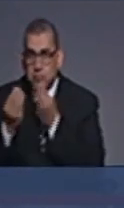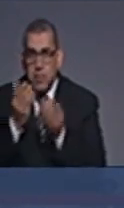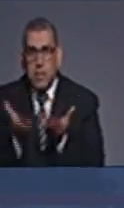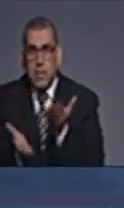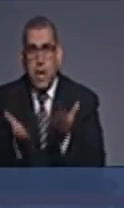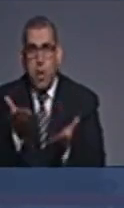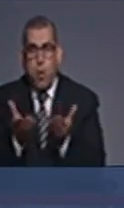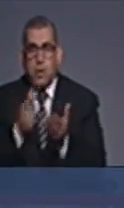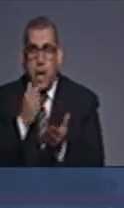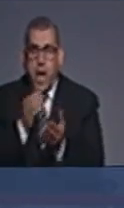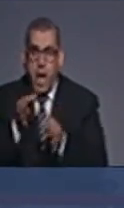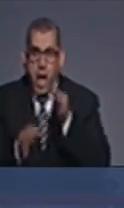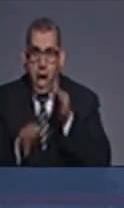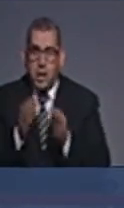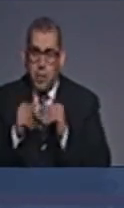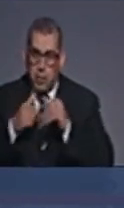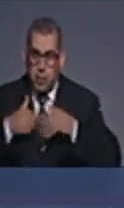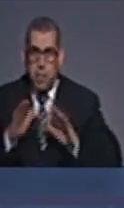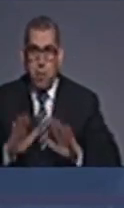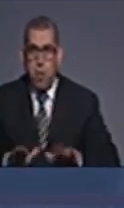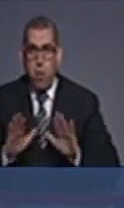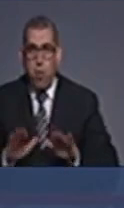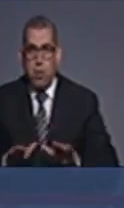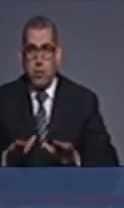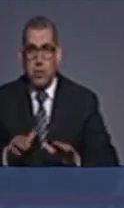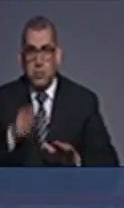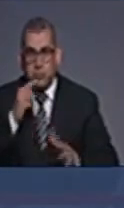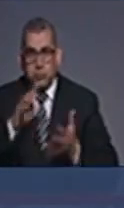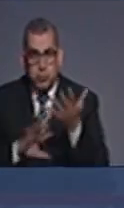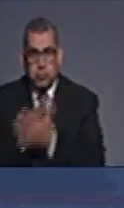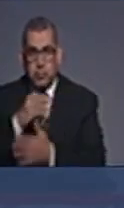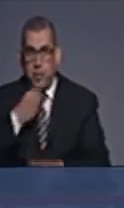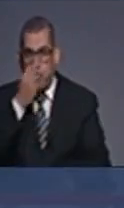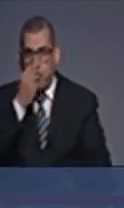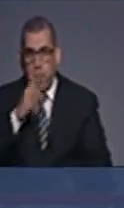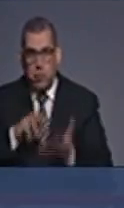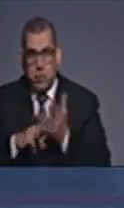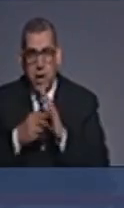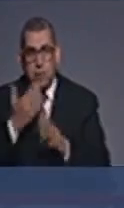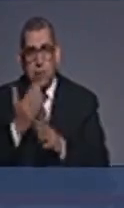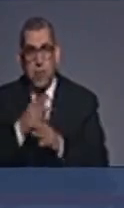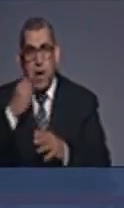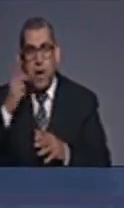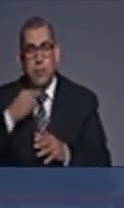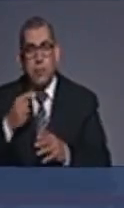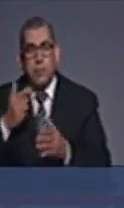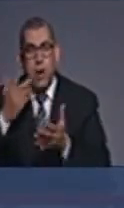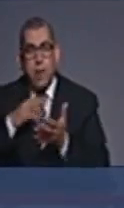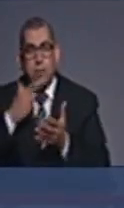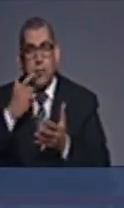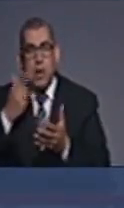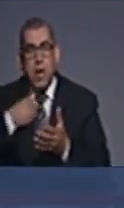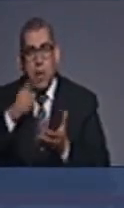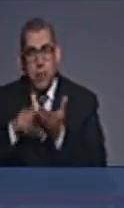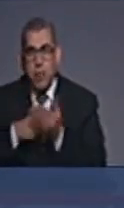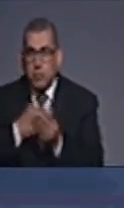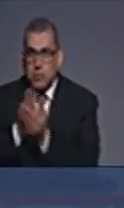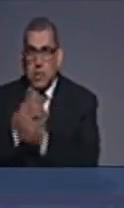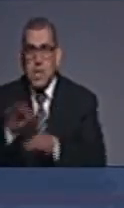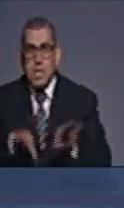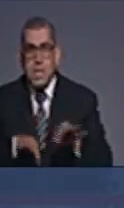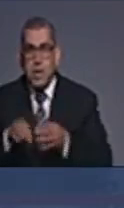والاعتدال، وما زلنا على كده، لا نتدخل في شؤون الآخرين ونبقى عامل إيجابي دايما في إيجاد حلول للأزمات